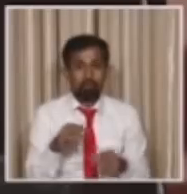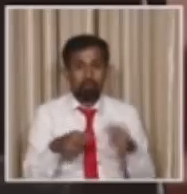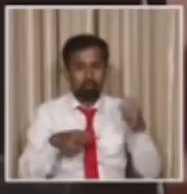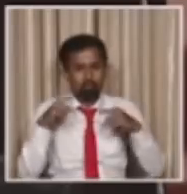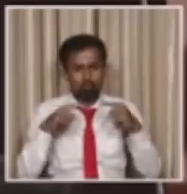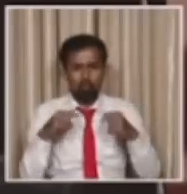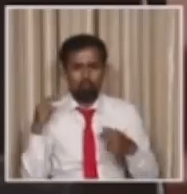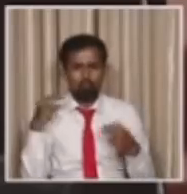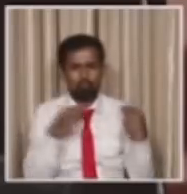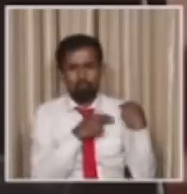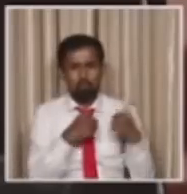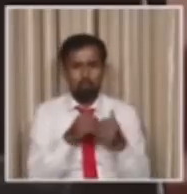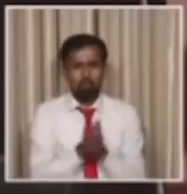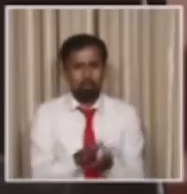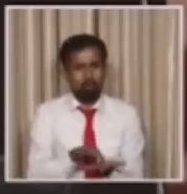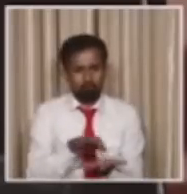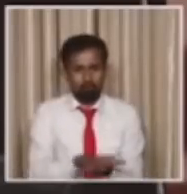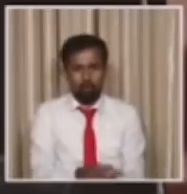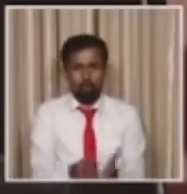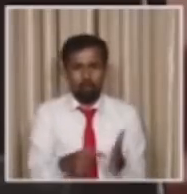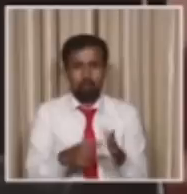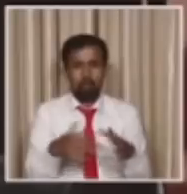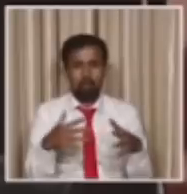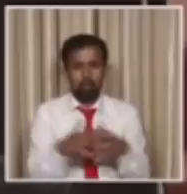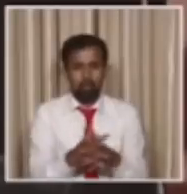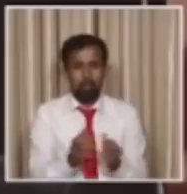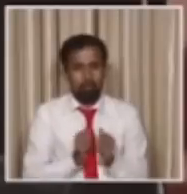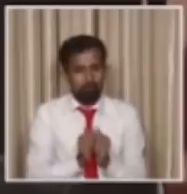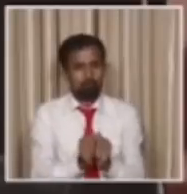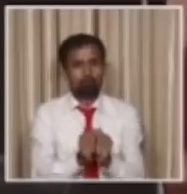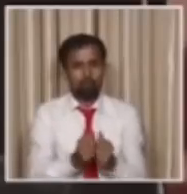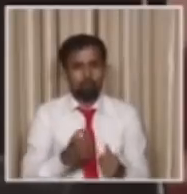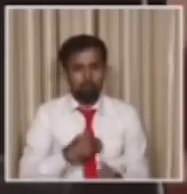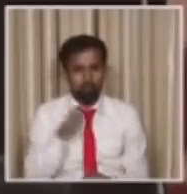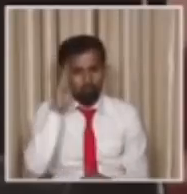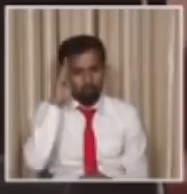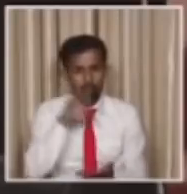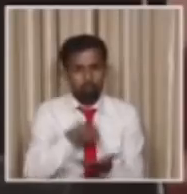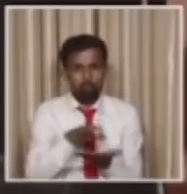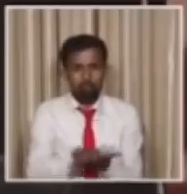කෙනෙක් වුණත් මං අනිවාර්යෙන් නීතිමය ක්‍රියාමාර්ග ගන්න බවට මම පොරොන්දු